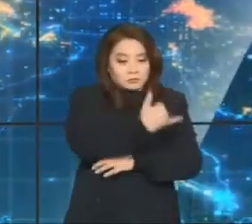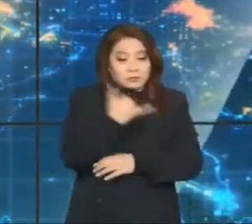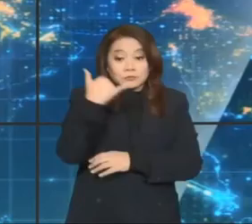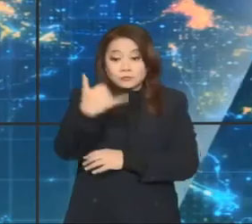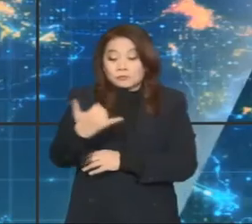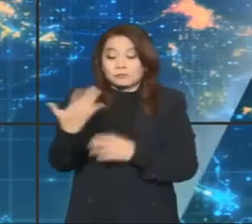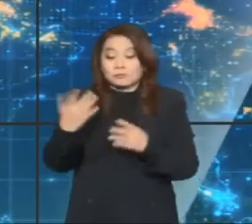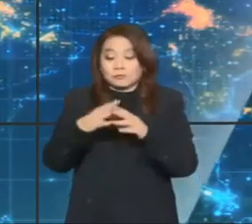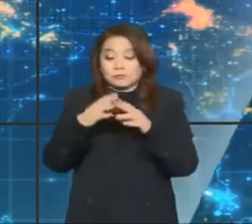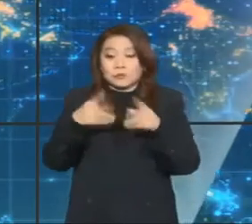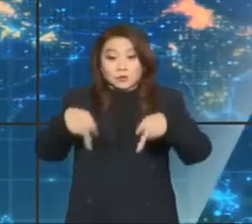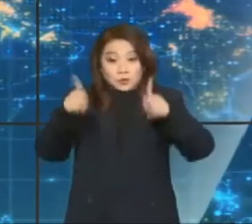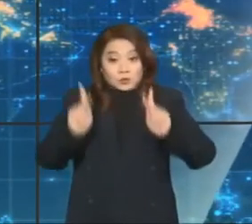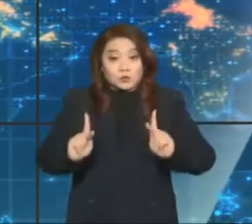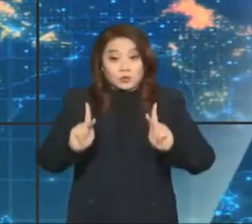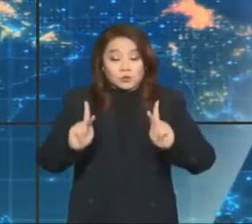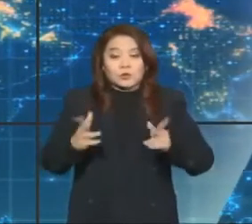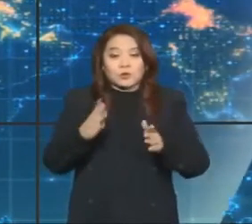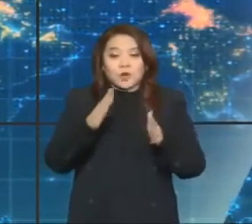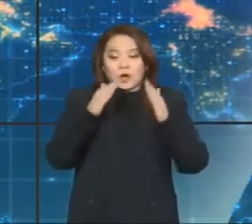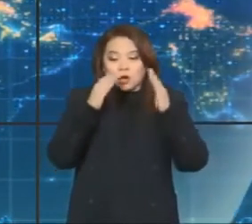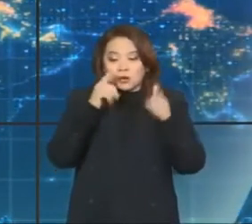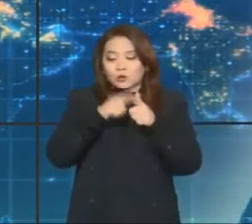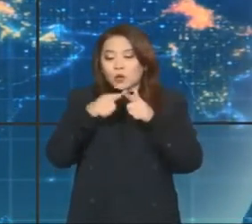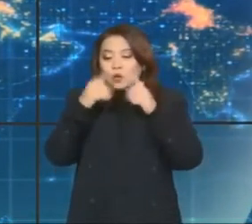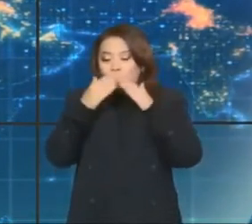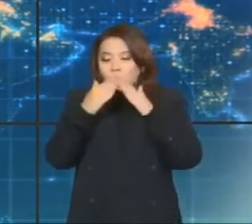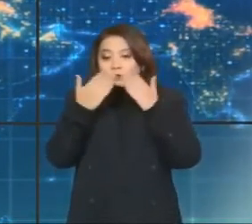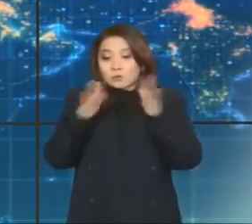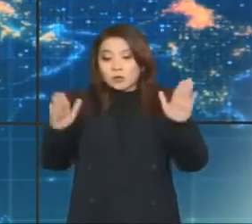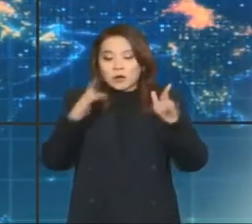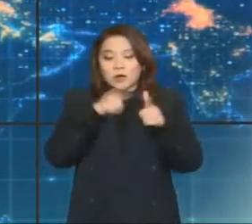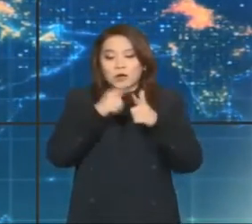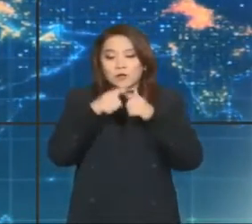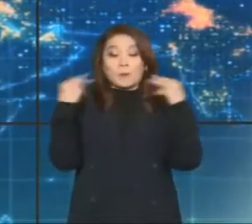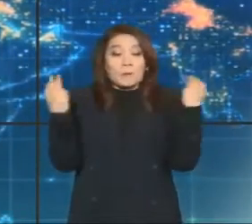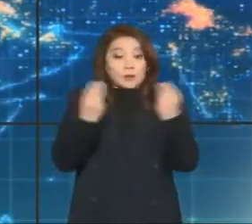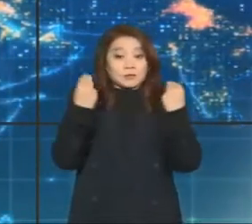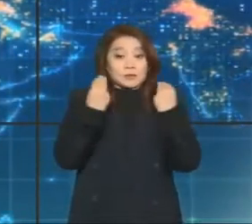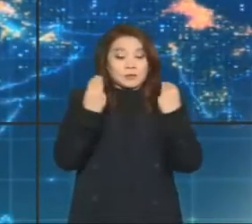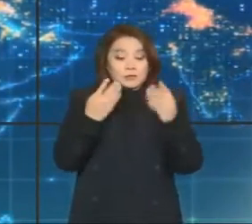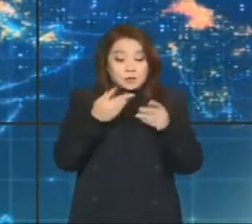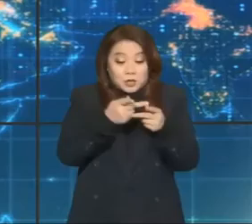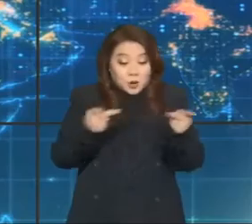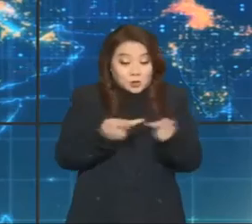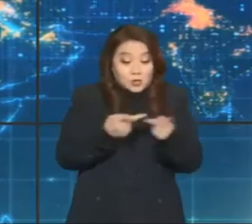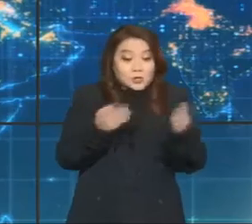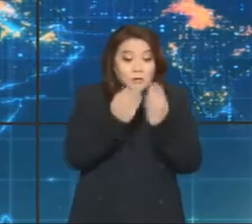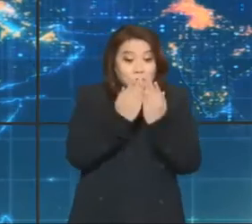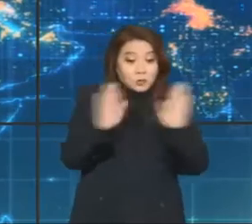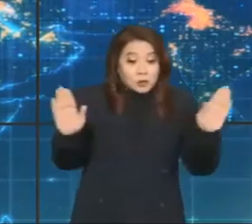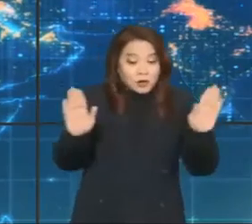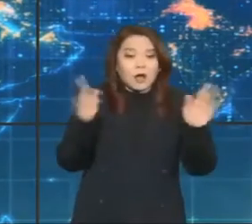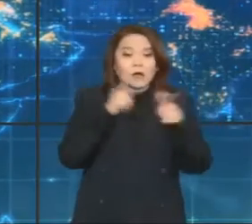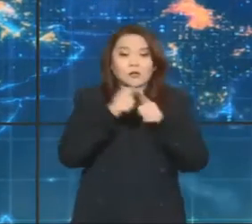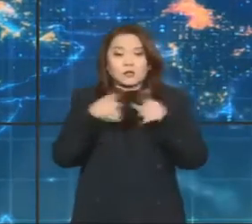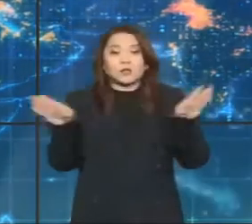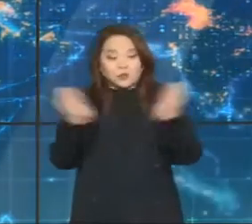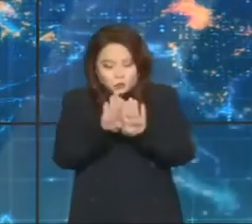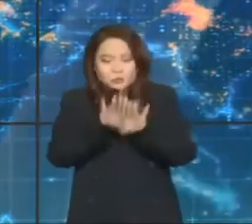tanah perkuburan, rumah terbuka atau majlis hari raya di kawasan terbuka dan tertutup juga